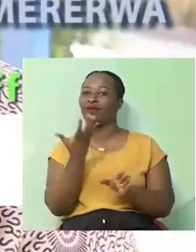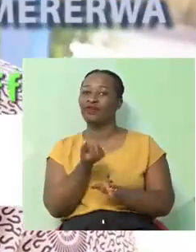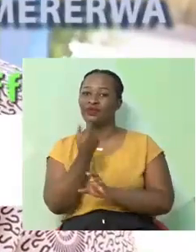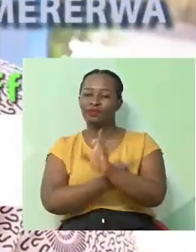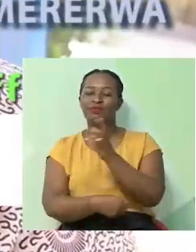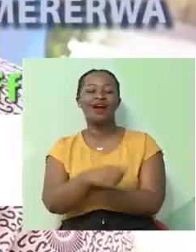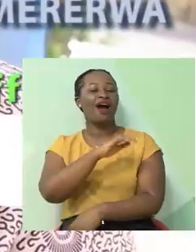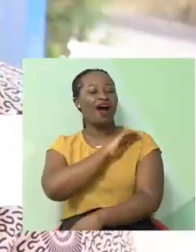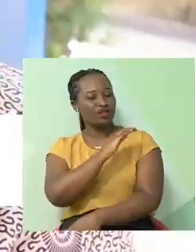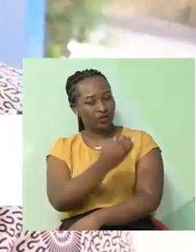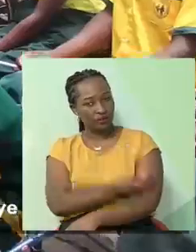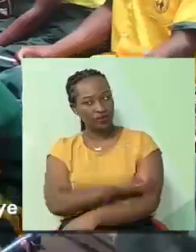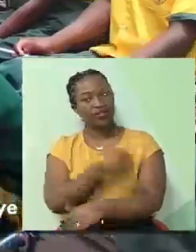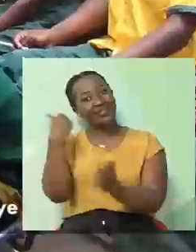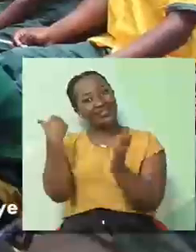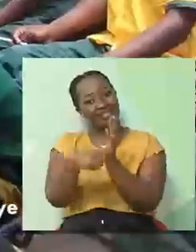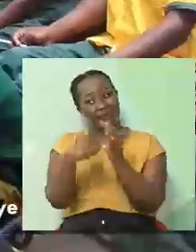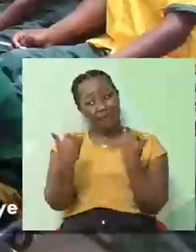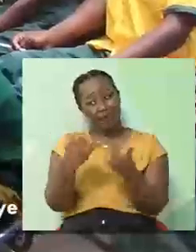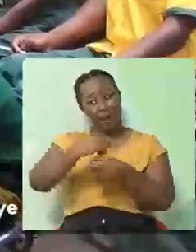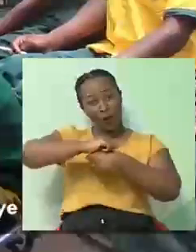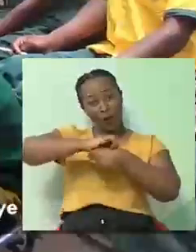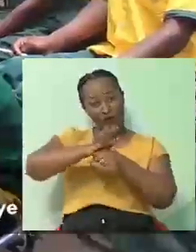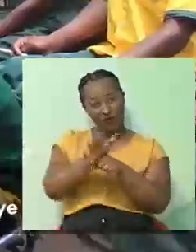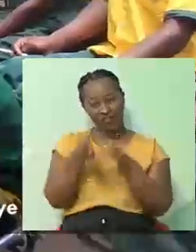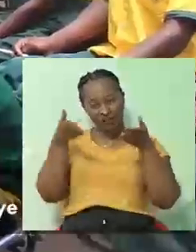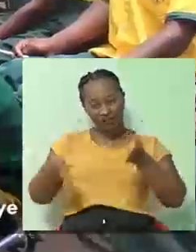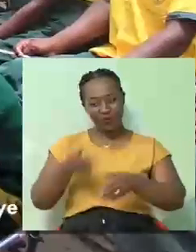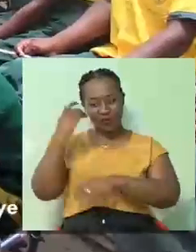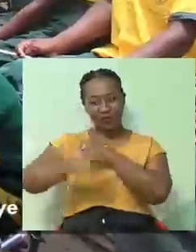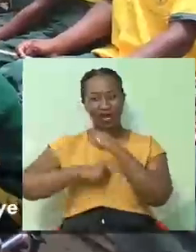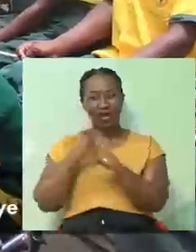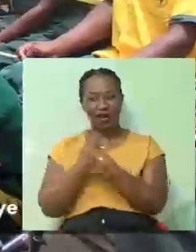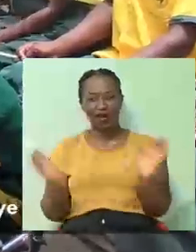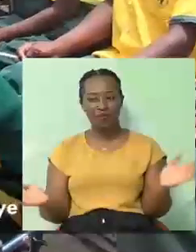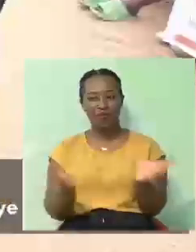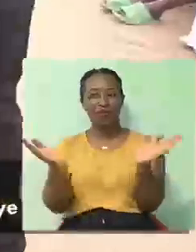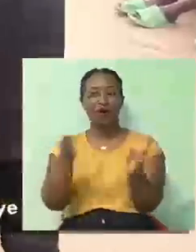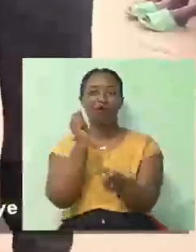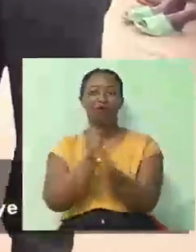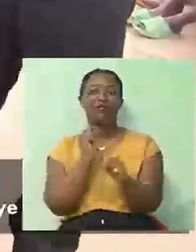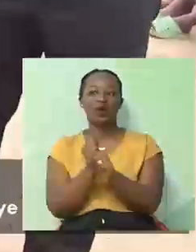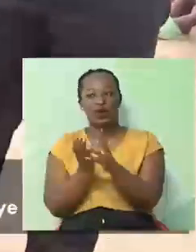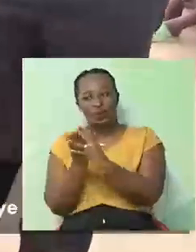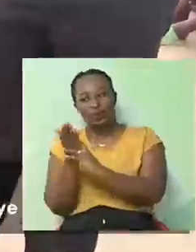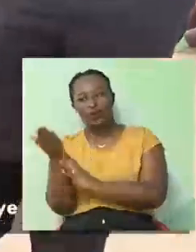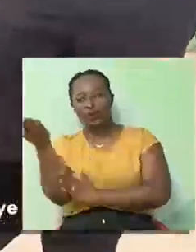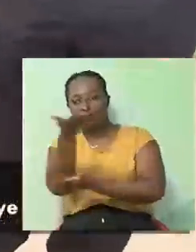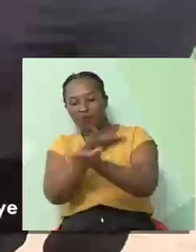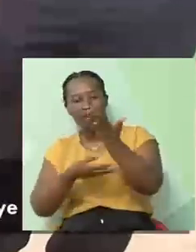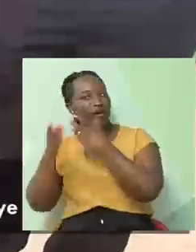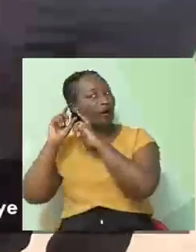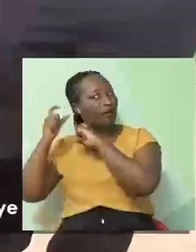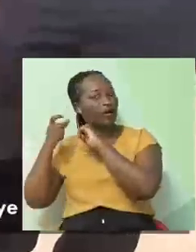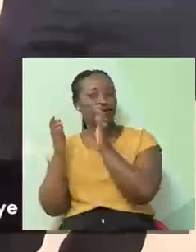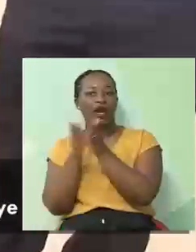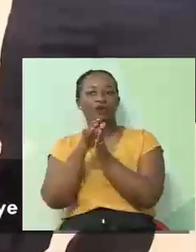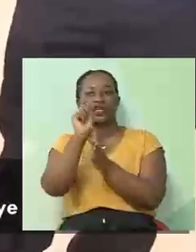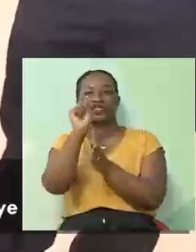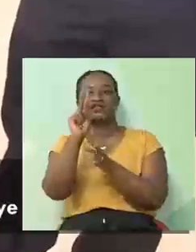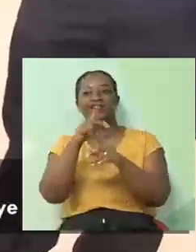ubumuga nawe ashoboye. Kubera icyorezo cya COVID-19 muri uyu mwaka, ubukangurambaga buzakorwa bunyujijwe mu biganiro ku